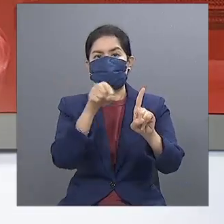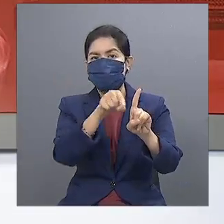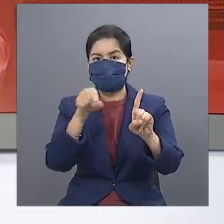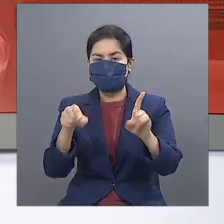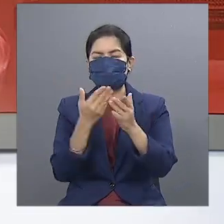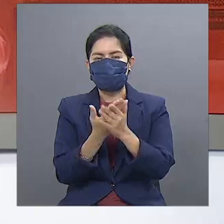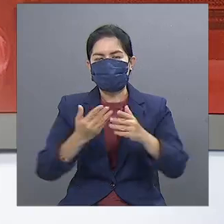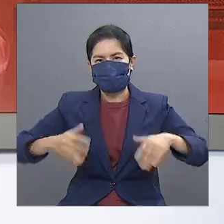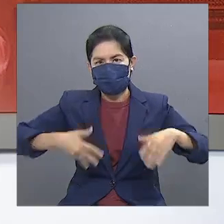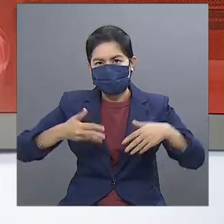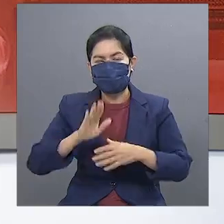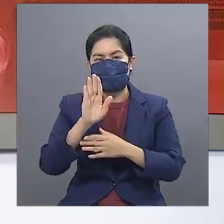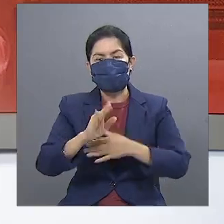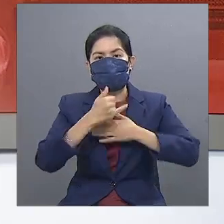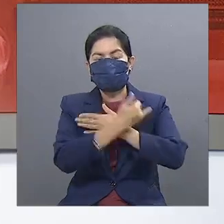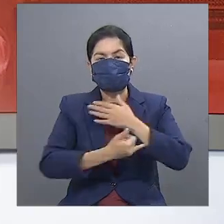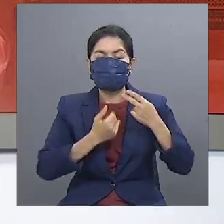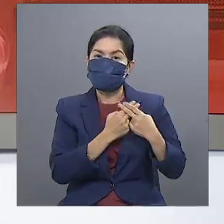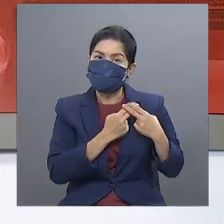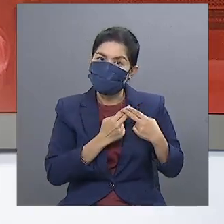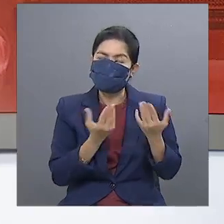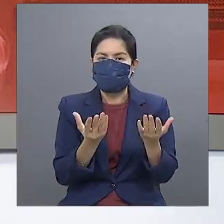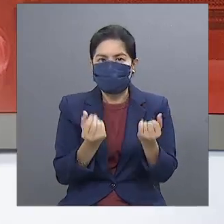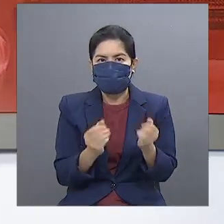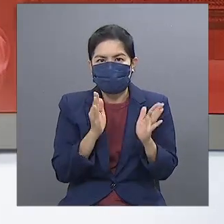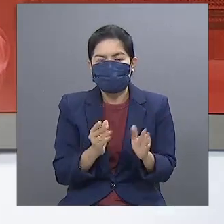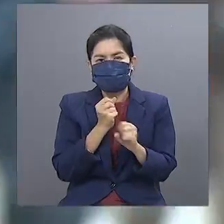จ้างงานกว่า 11,500 ตำแหน่งด้วยค่ะ